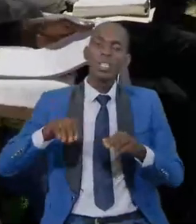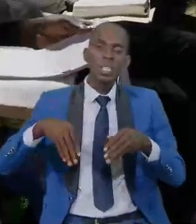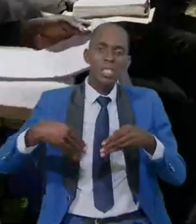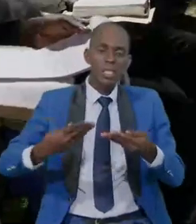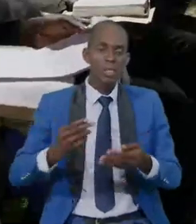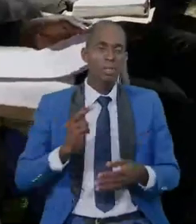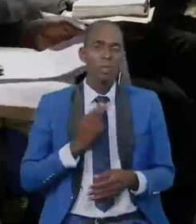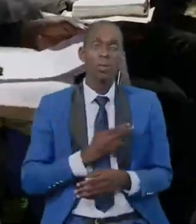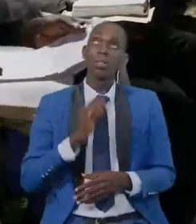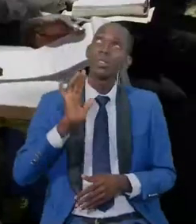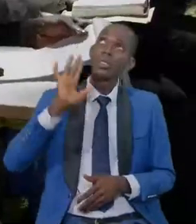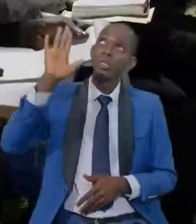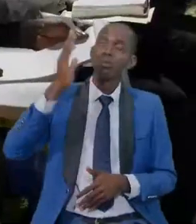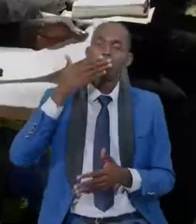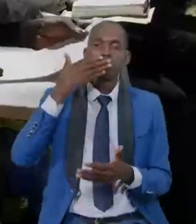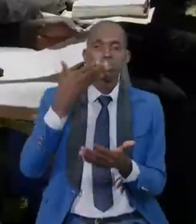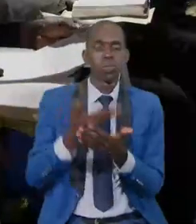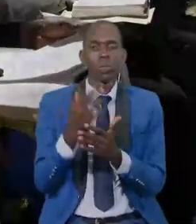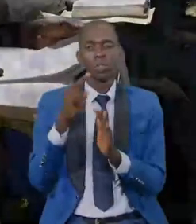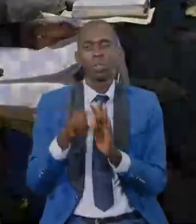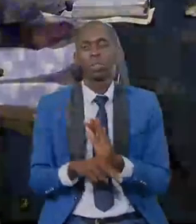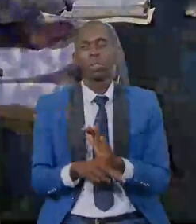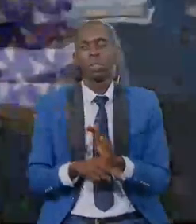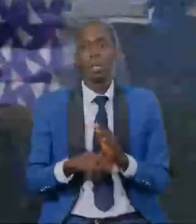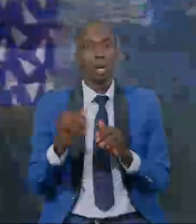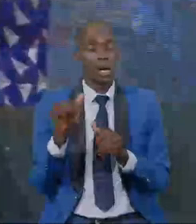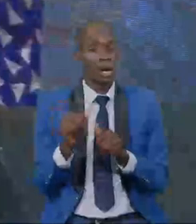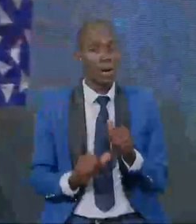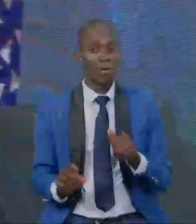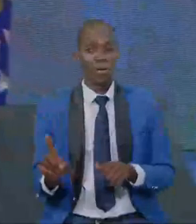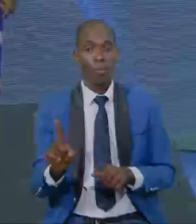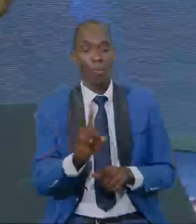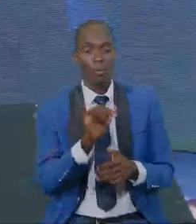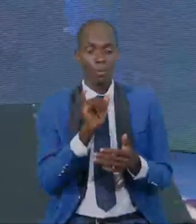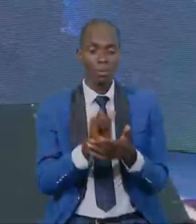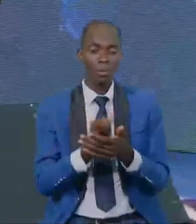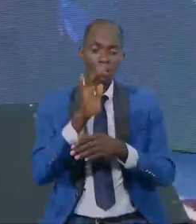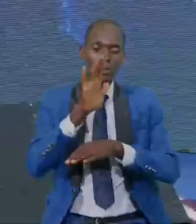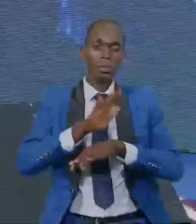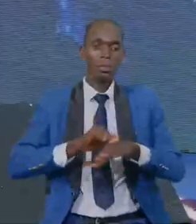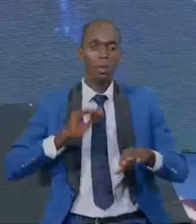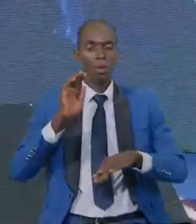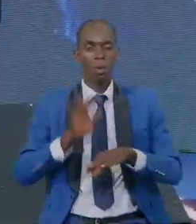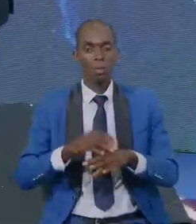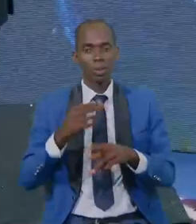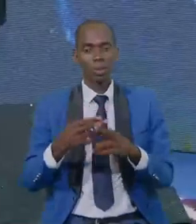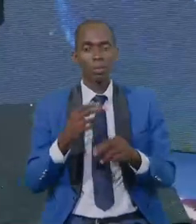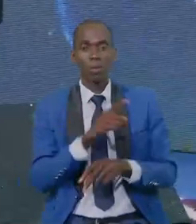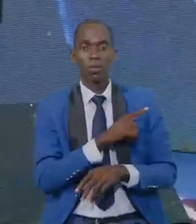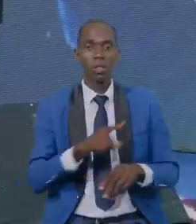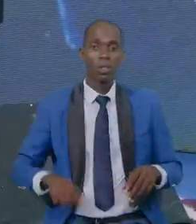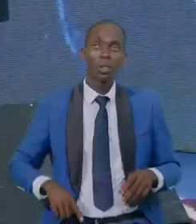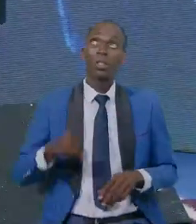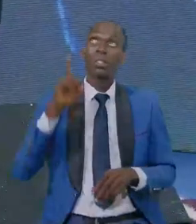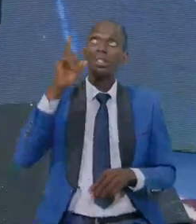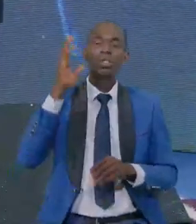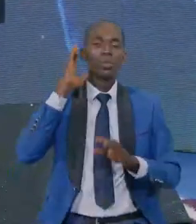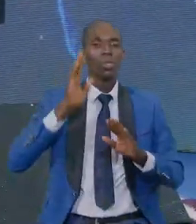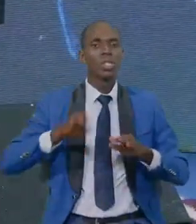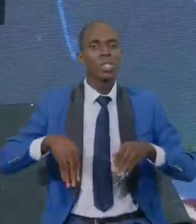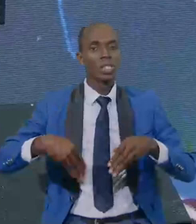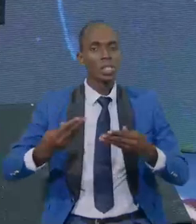Et puis, il nous donne sa bonté. Everyone that calls on the name of the Lord, he will give